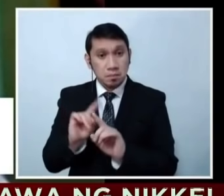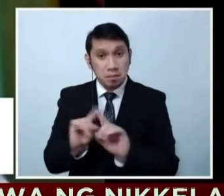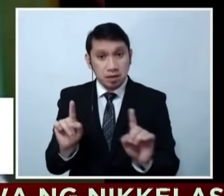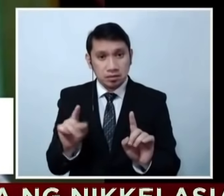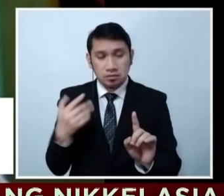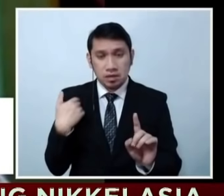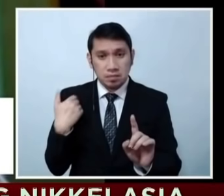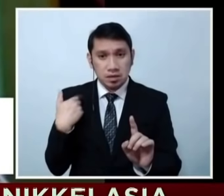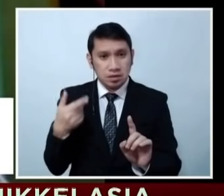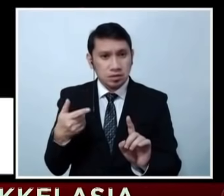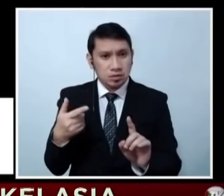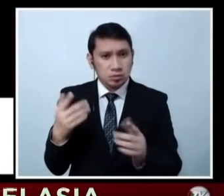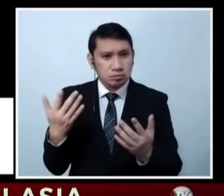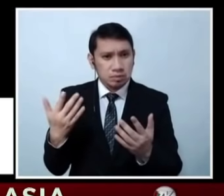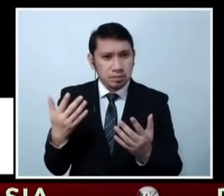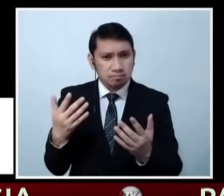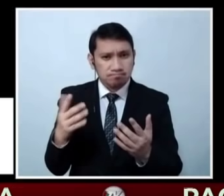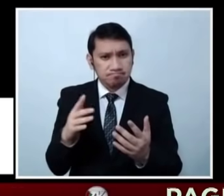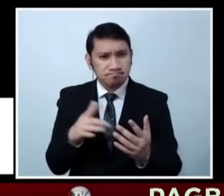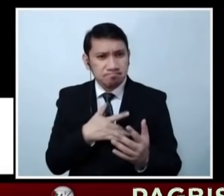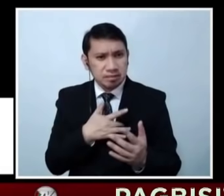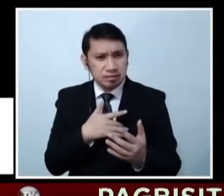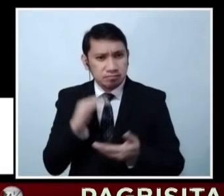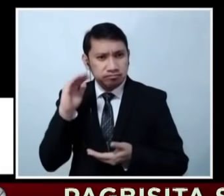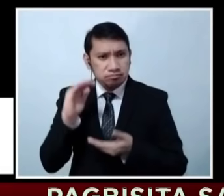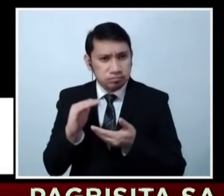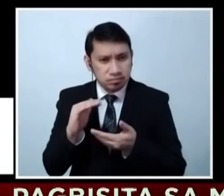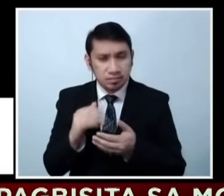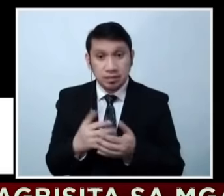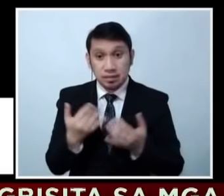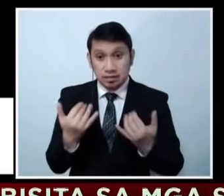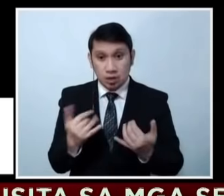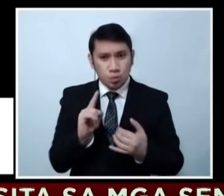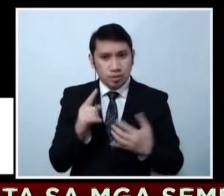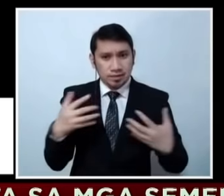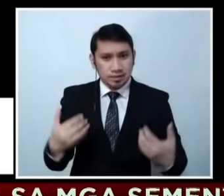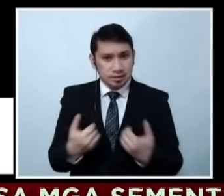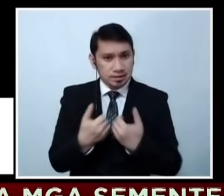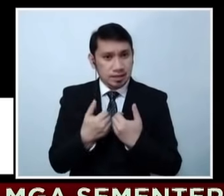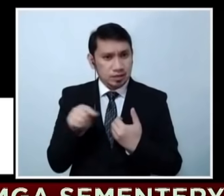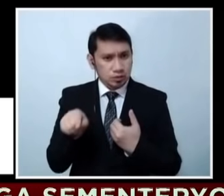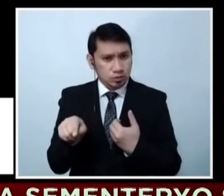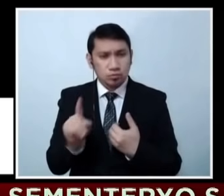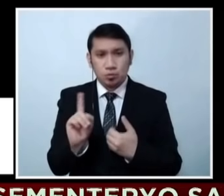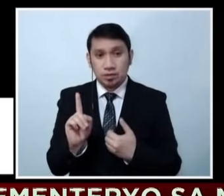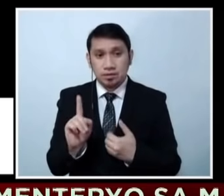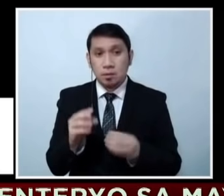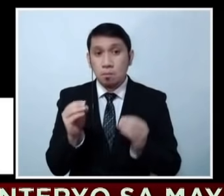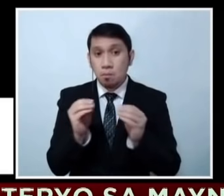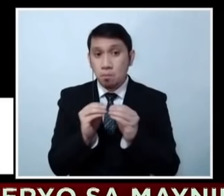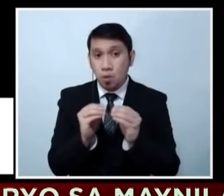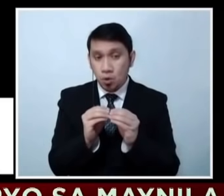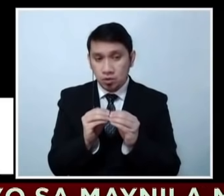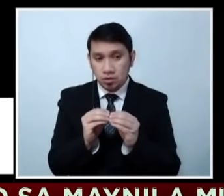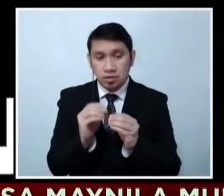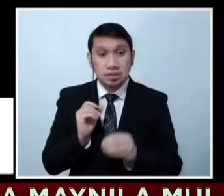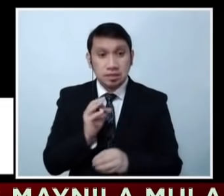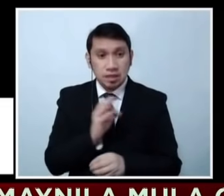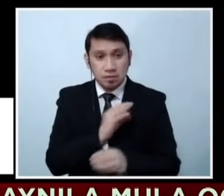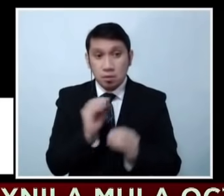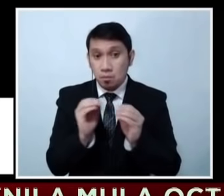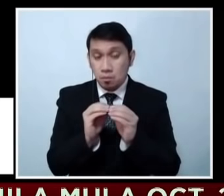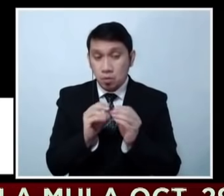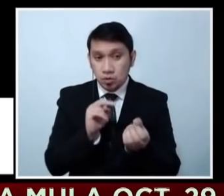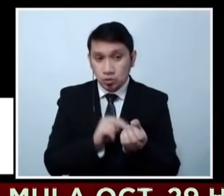pagbaba na itong mga kaso rito. Ang hamon sa BRTTH, manpower. 36 na mga nurse ang nag-resign mula